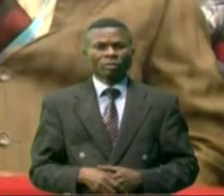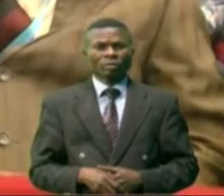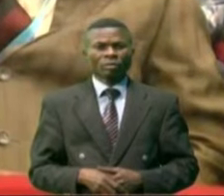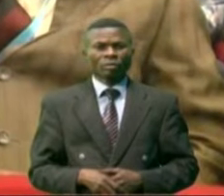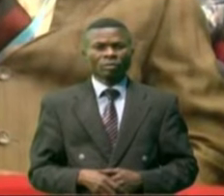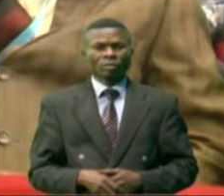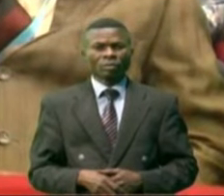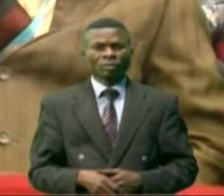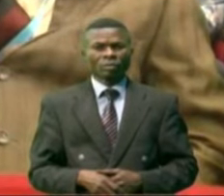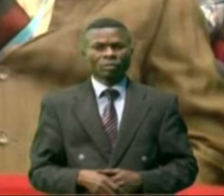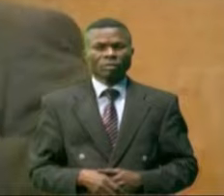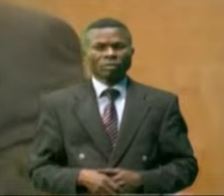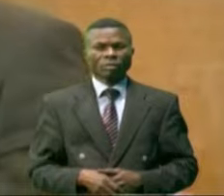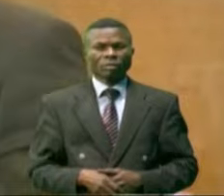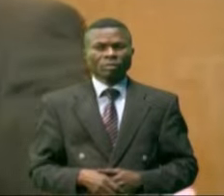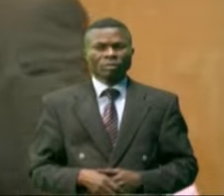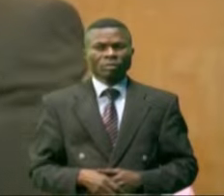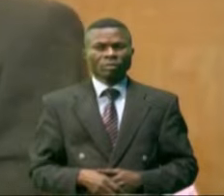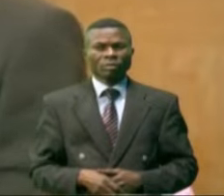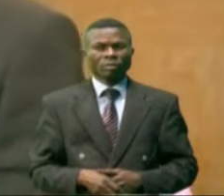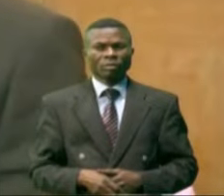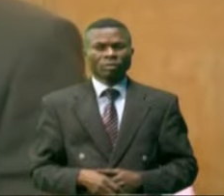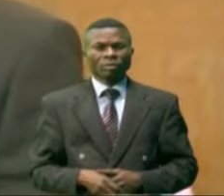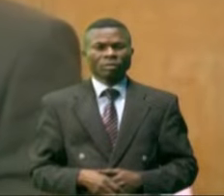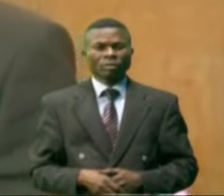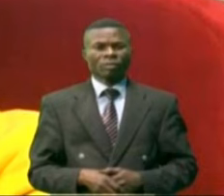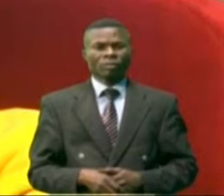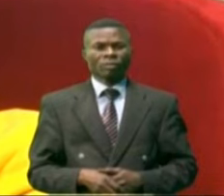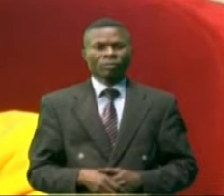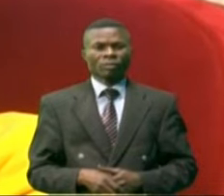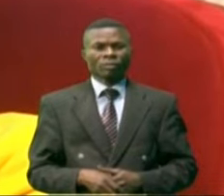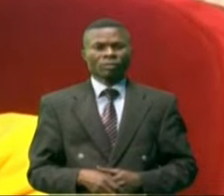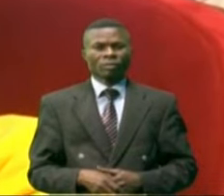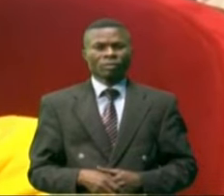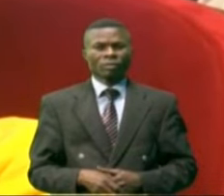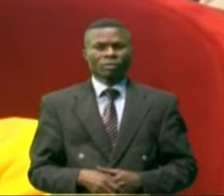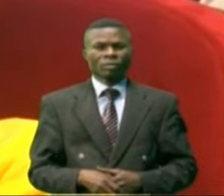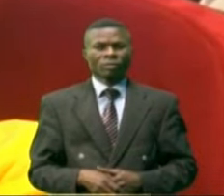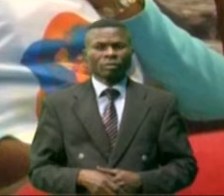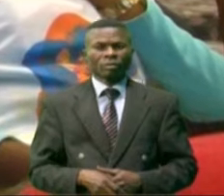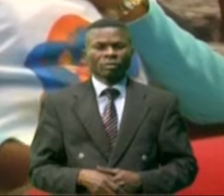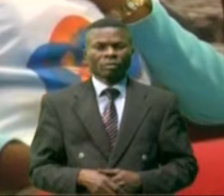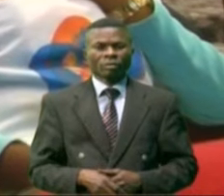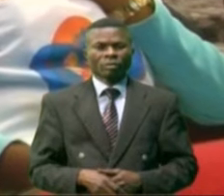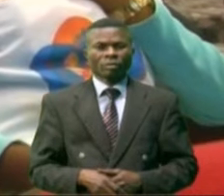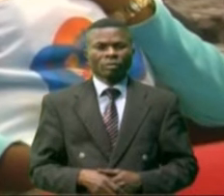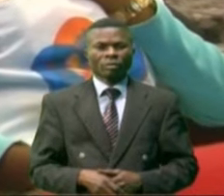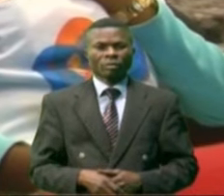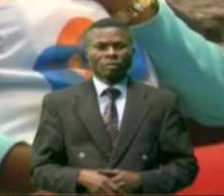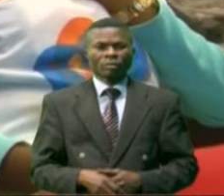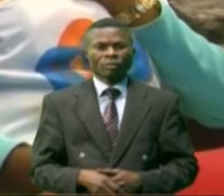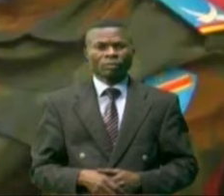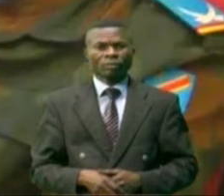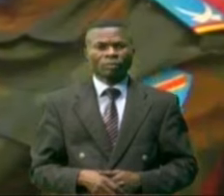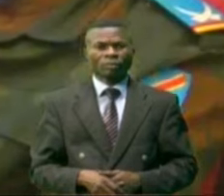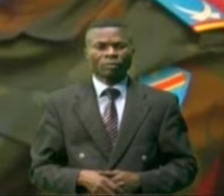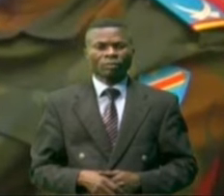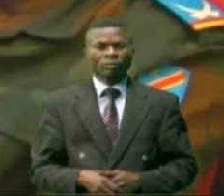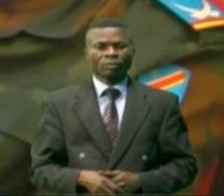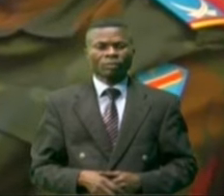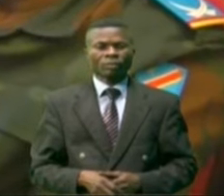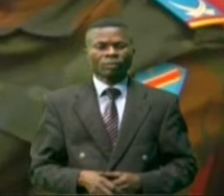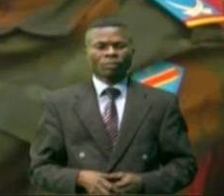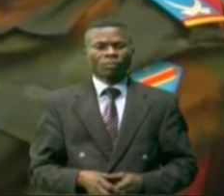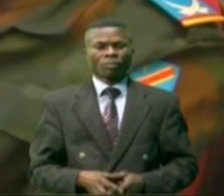la production des données. Il faut une volonté politique pour relever ces défis. C'était lors de son discours à la cérémonie